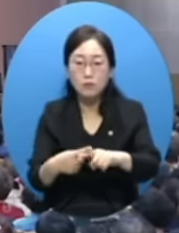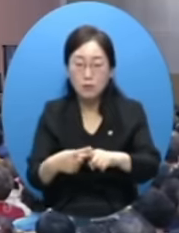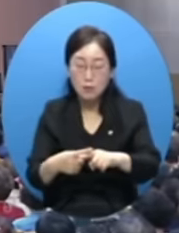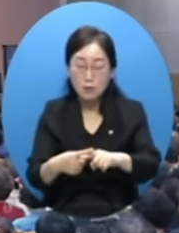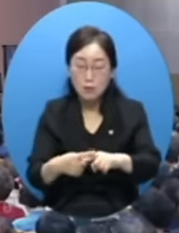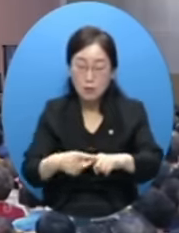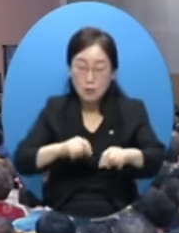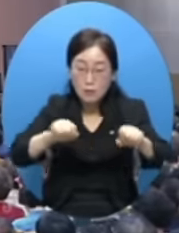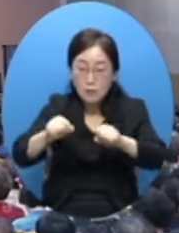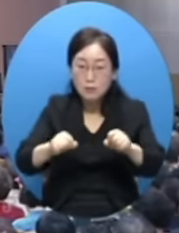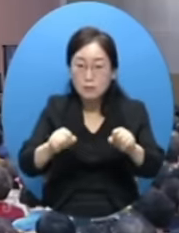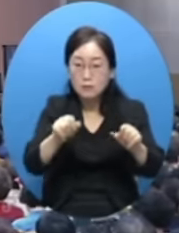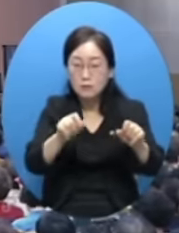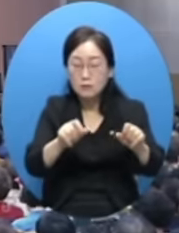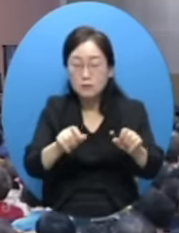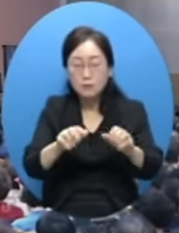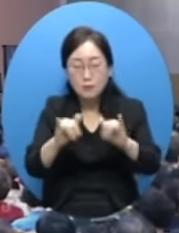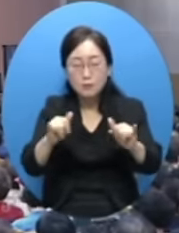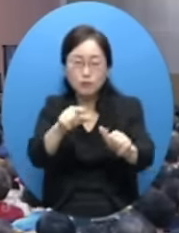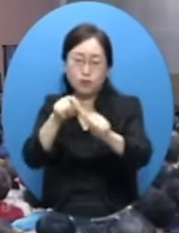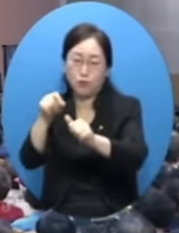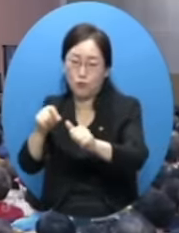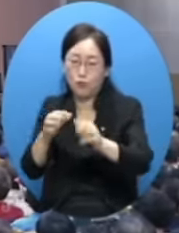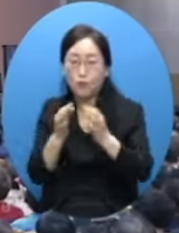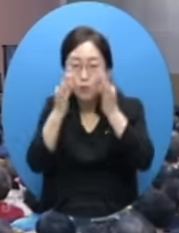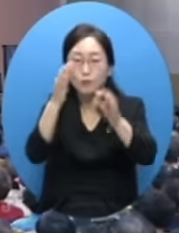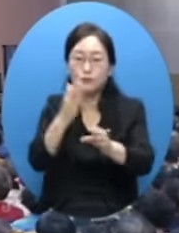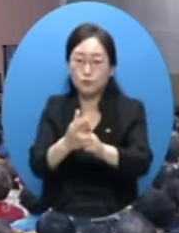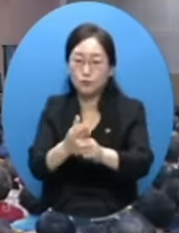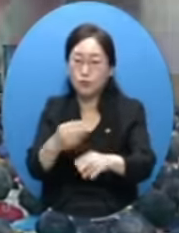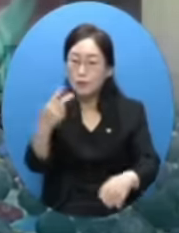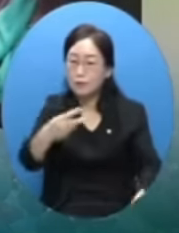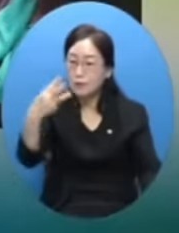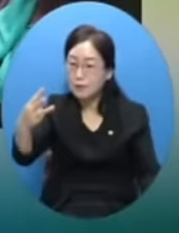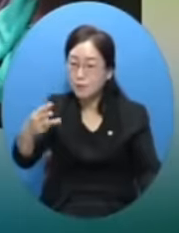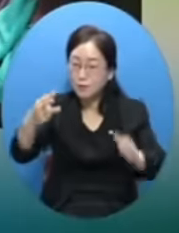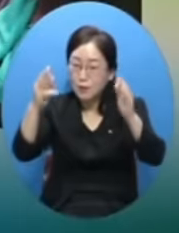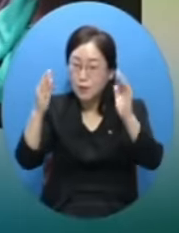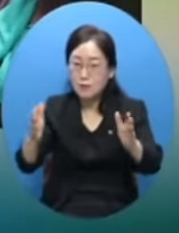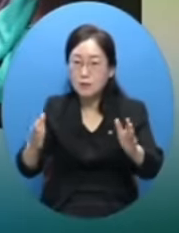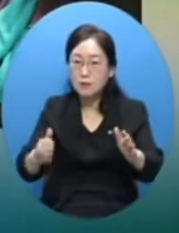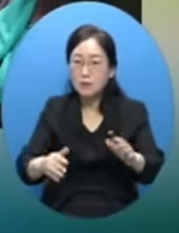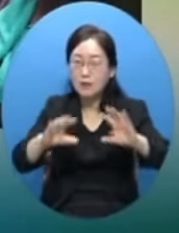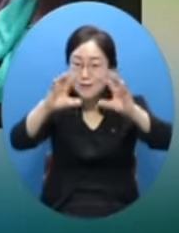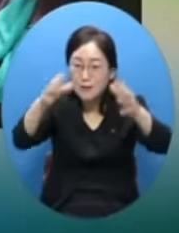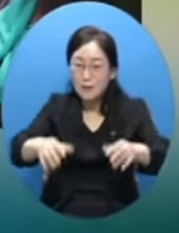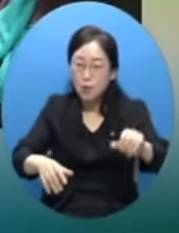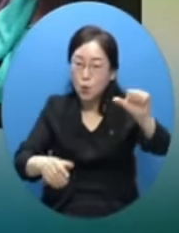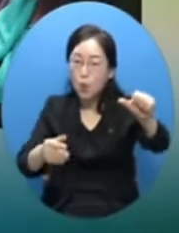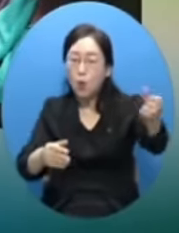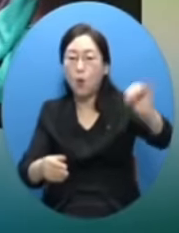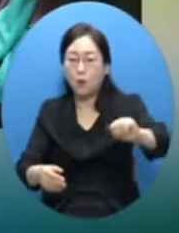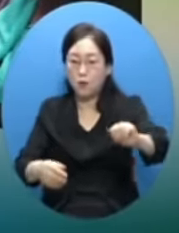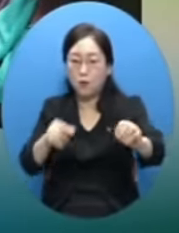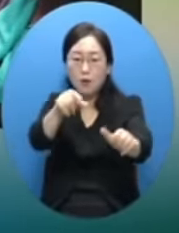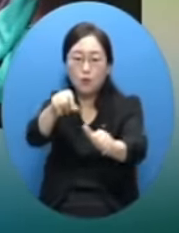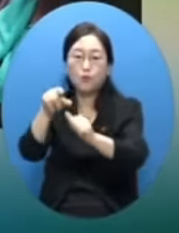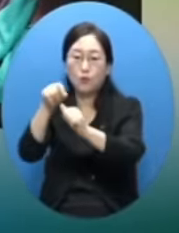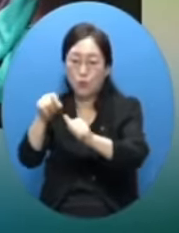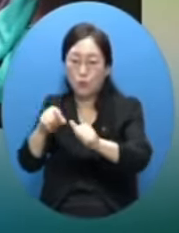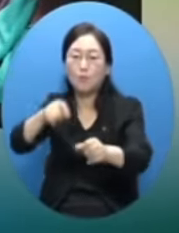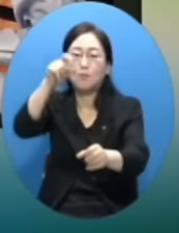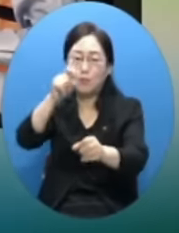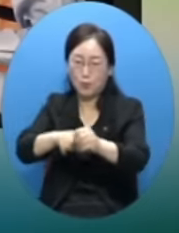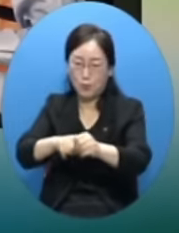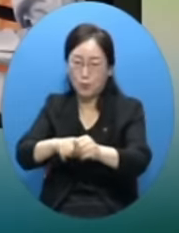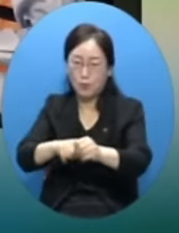사람들 구원해 내게서 노력하라는데 2030년까지 전 세계 약 5억 명을 구원해 내는 게 그들의 목표라고